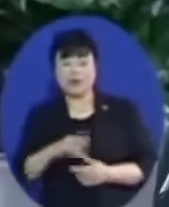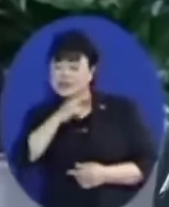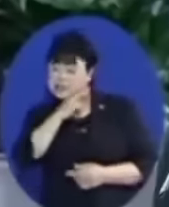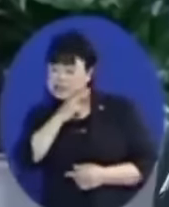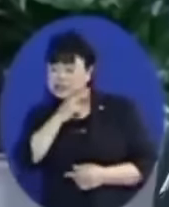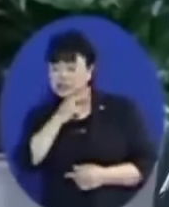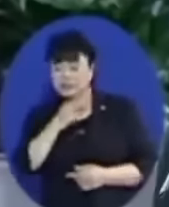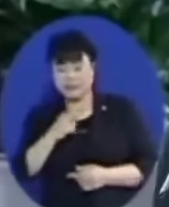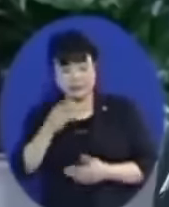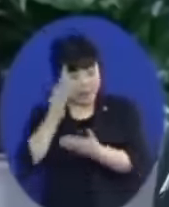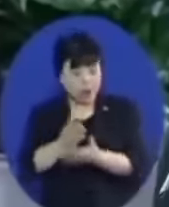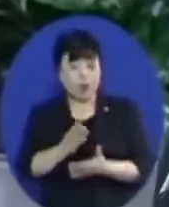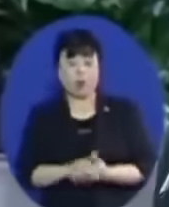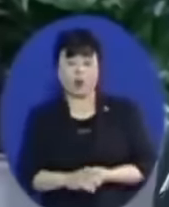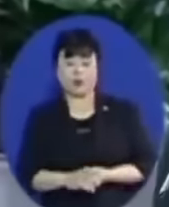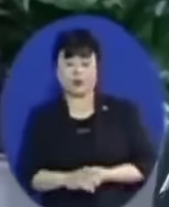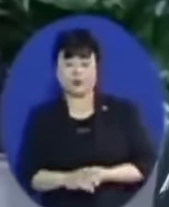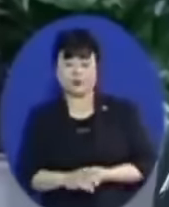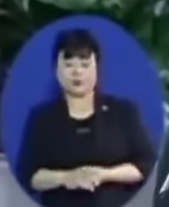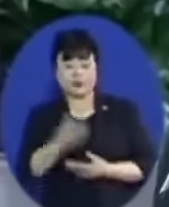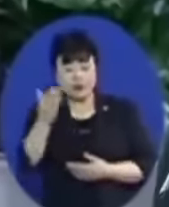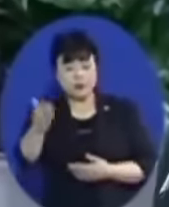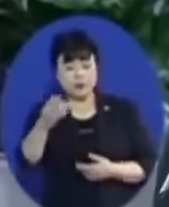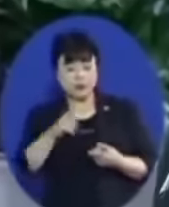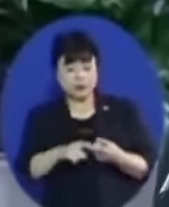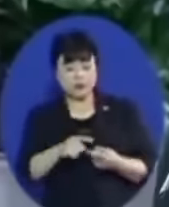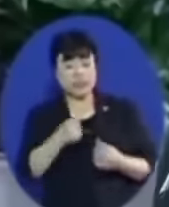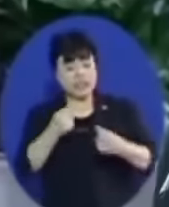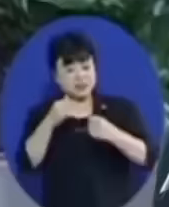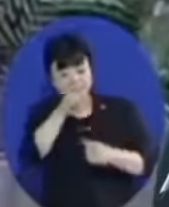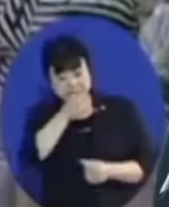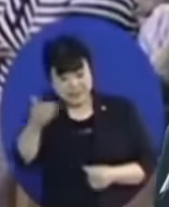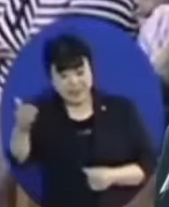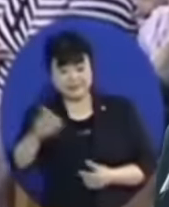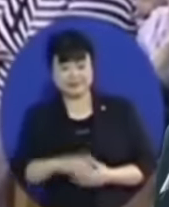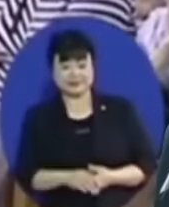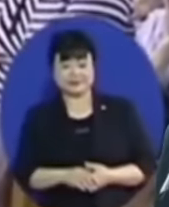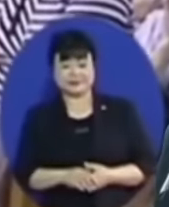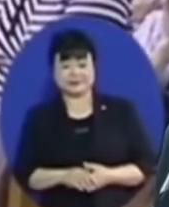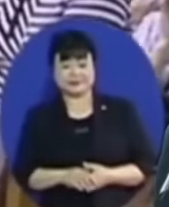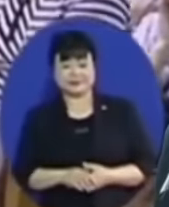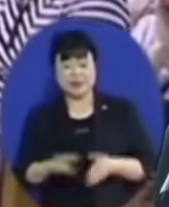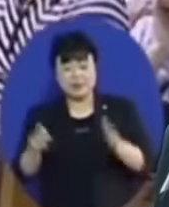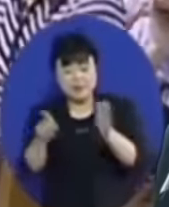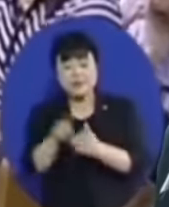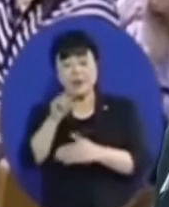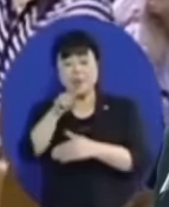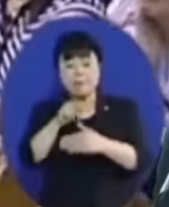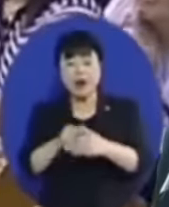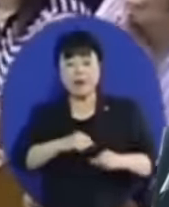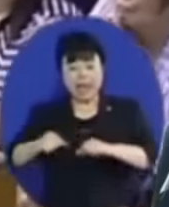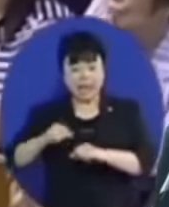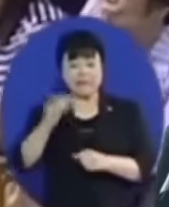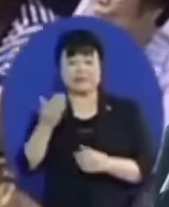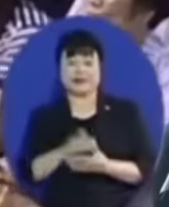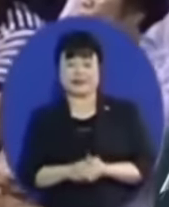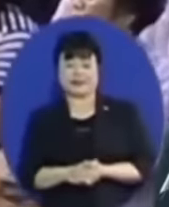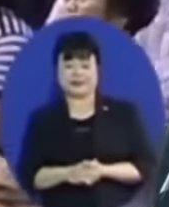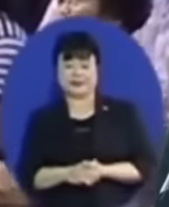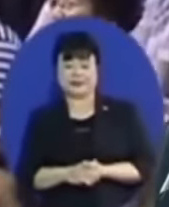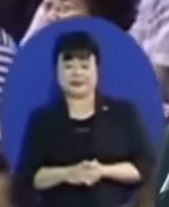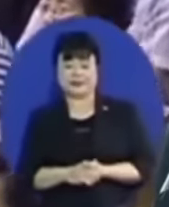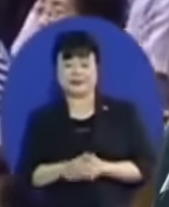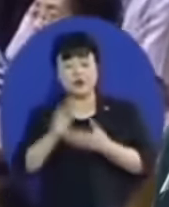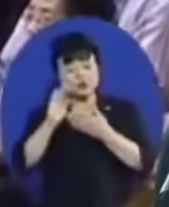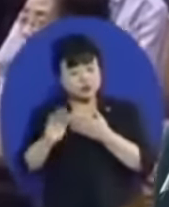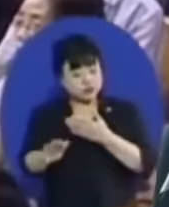의심을 받아들이지 말아야 되는 것입니다. 여러분은 그렇게 할 수 있는 힘이 있습니다. 왜냐하면 여러분 믿음은 마음에서 역사하기 때문인 것입니다.